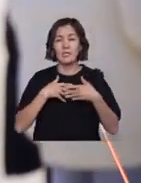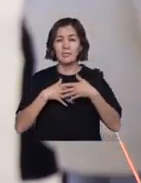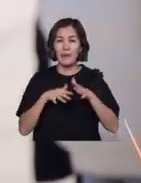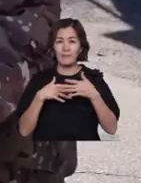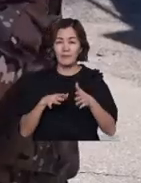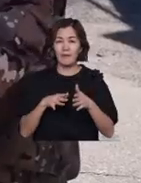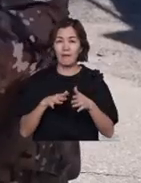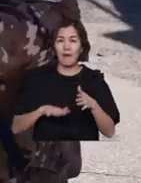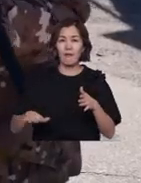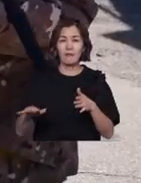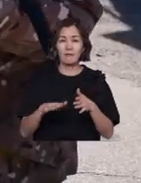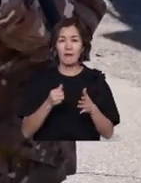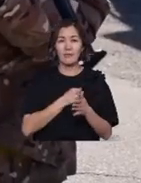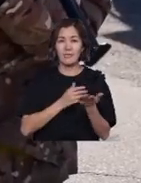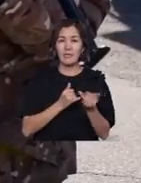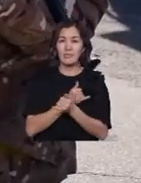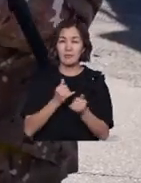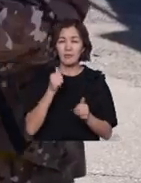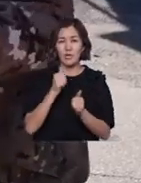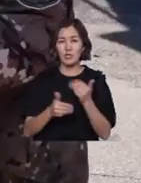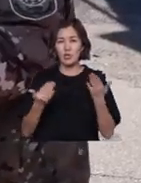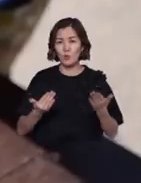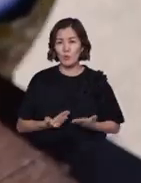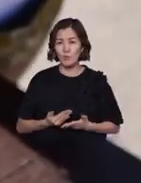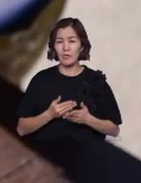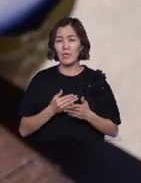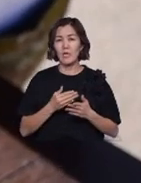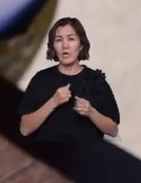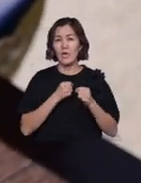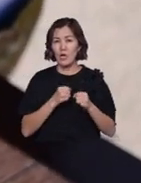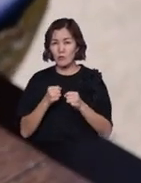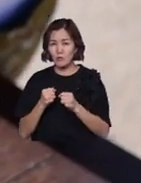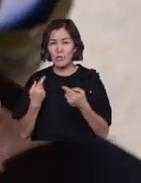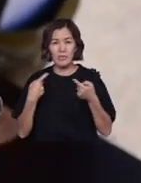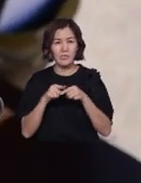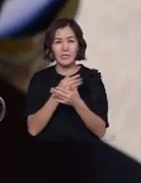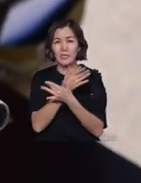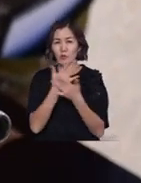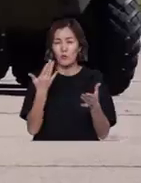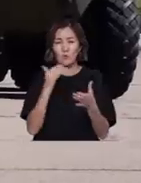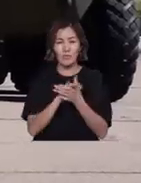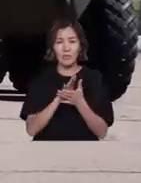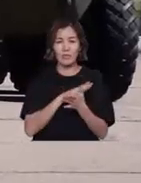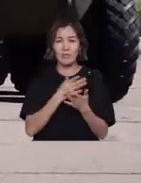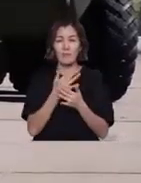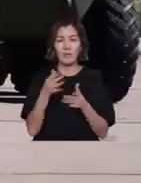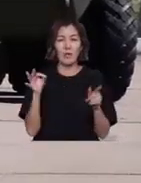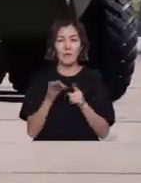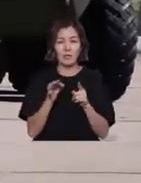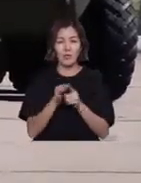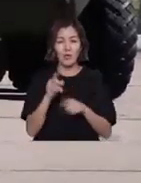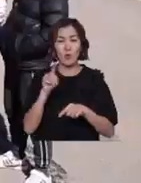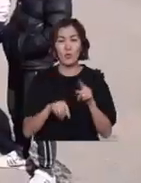саптық алаңдағы әскери қызметшілердің күнделікті өмірі, қару-жарақ және техника түрлерімен таныстырды. Мұндағы мақсат болашақ